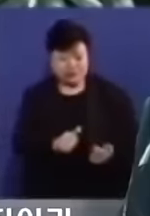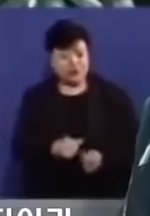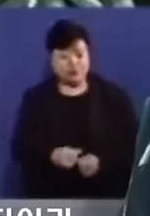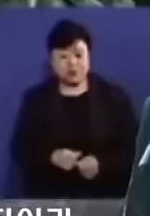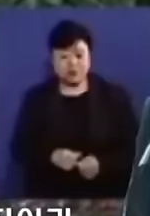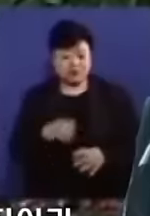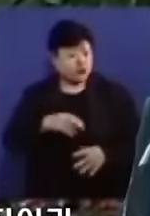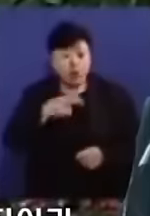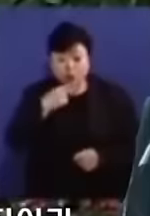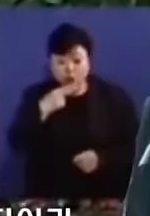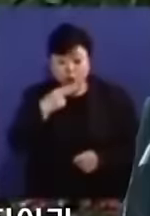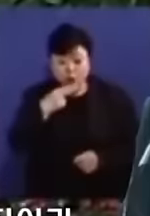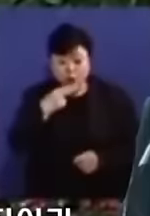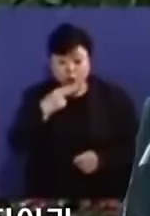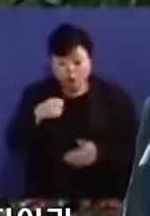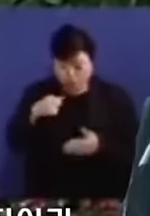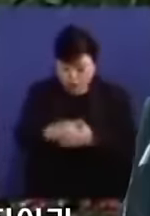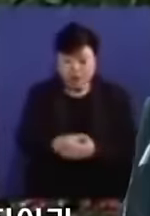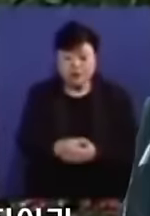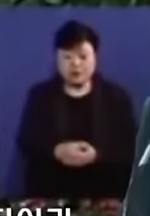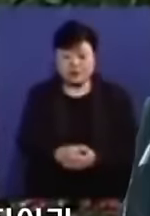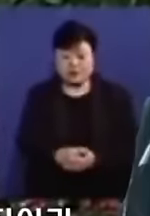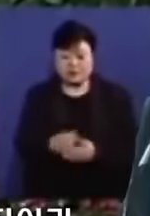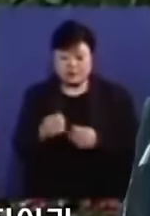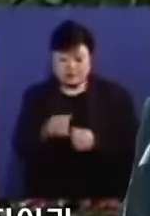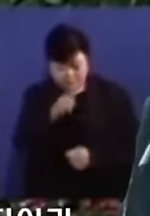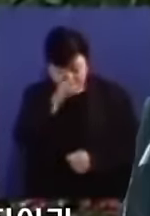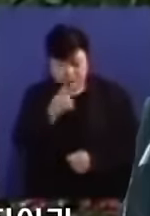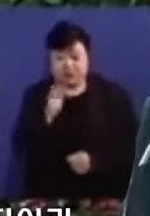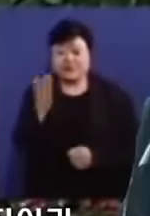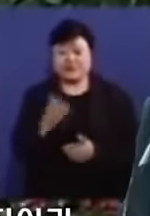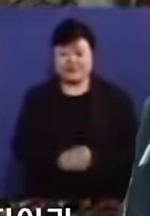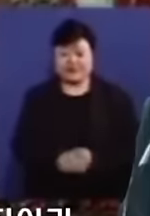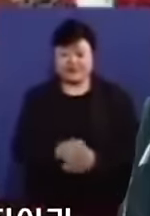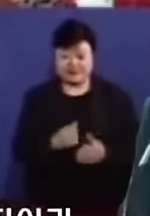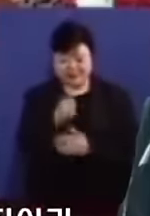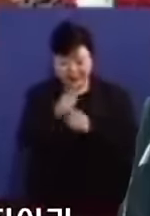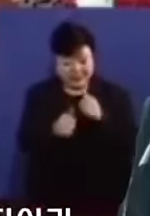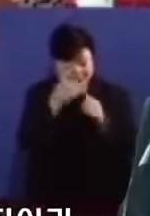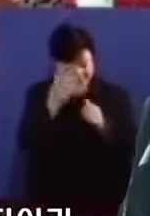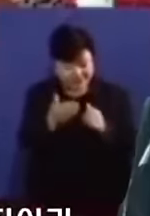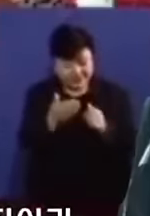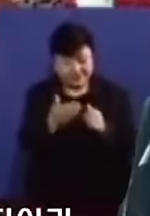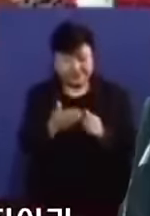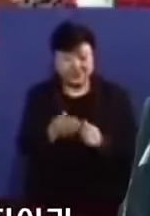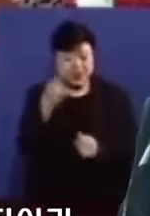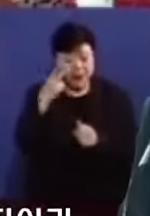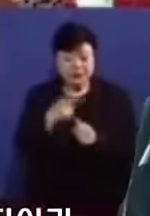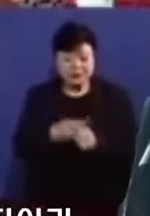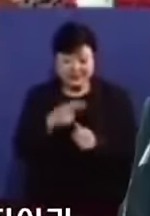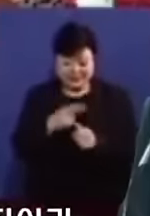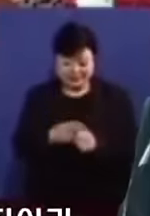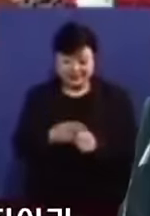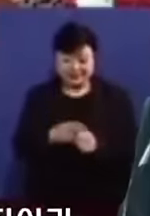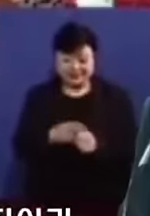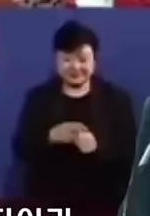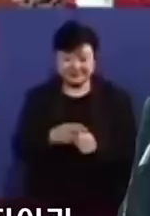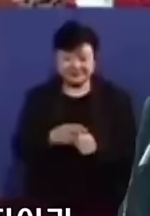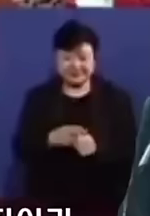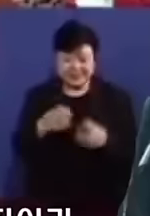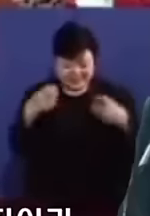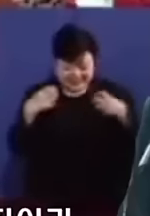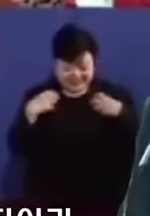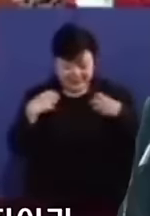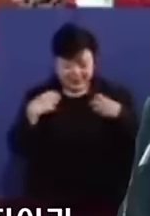않는다, 그런 용기와 담력이 있었던 것입니다. 그러므로 하나님께서는 바울 선생이